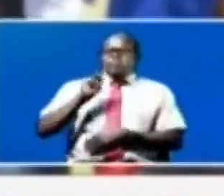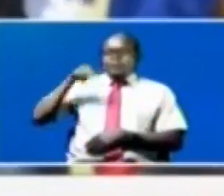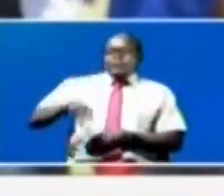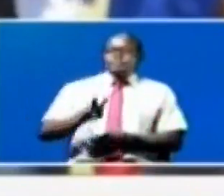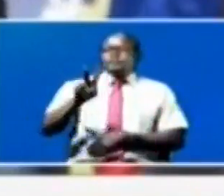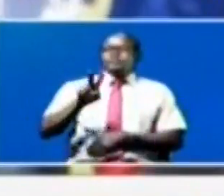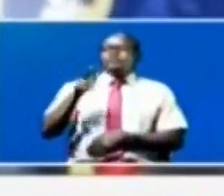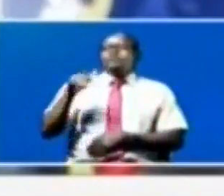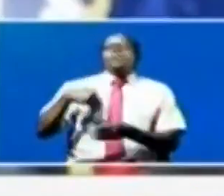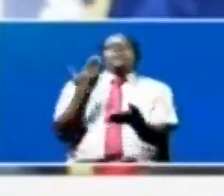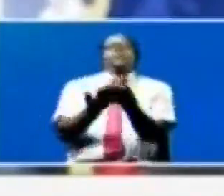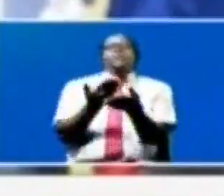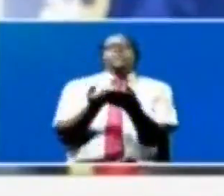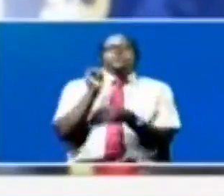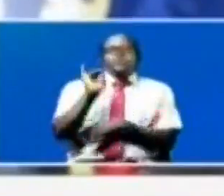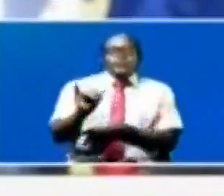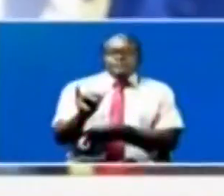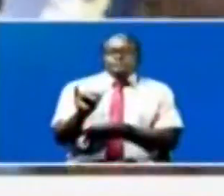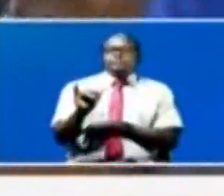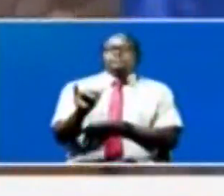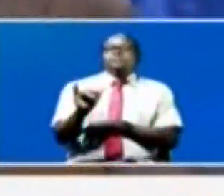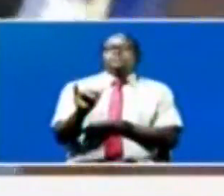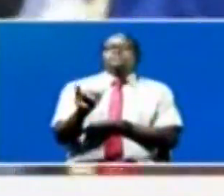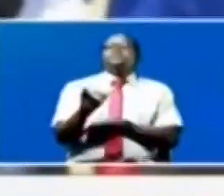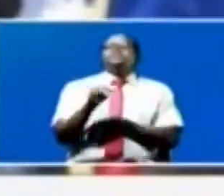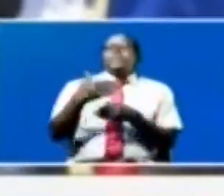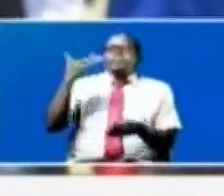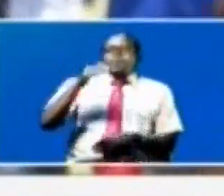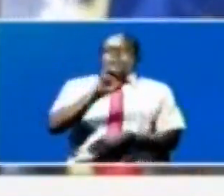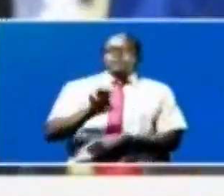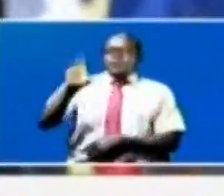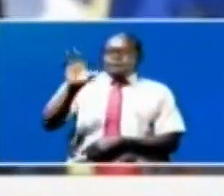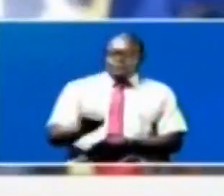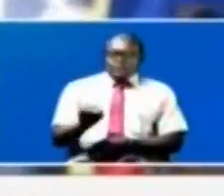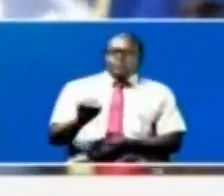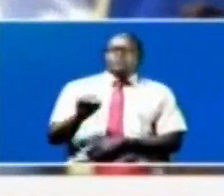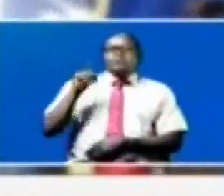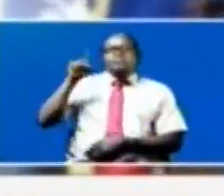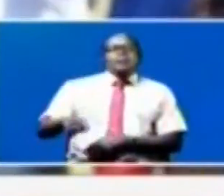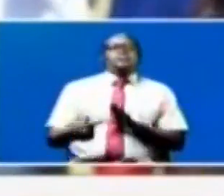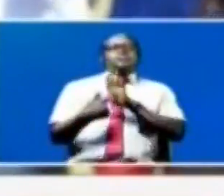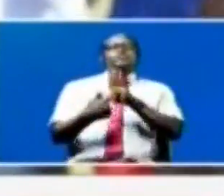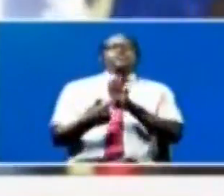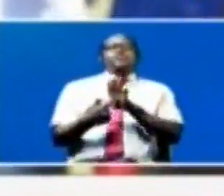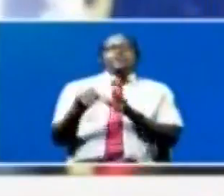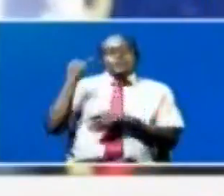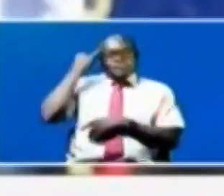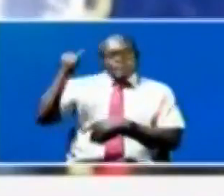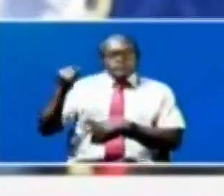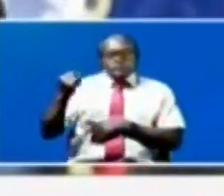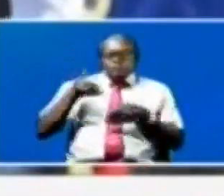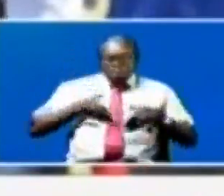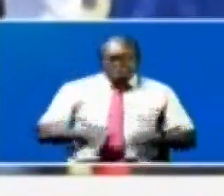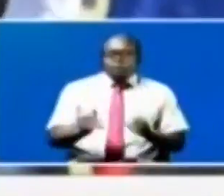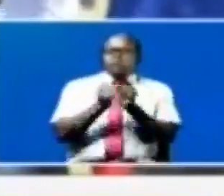They said they want to move a motion so that the borders of East Africa in the waters are demarcated. Can you imagine? We have grown up